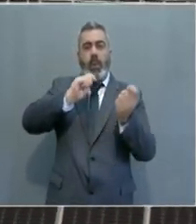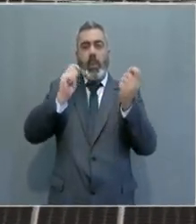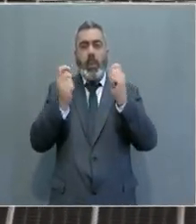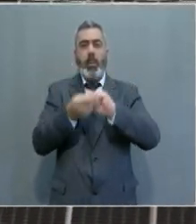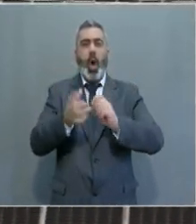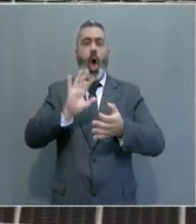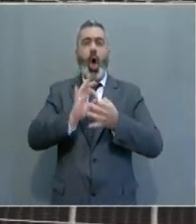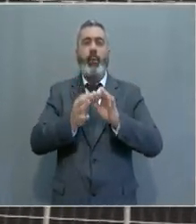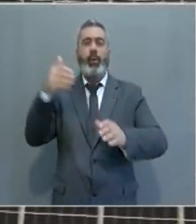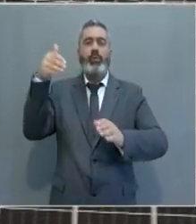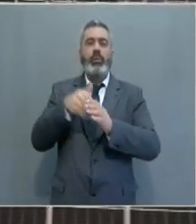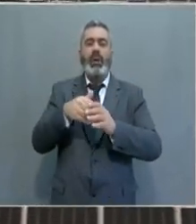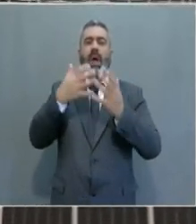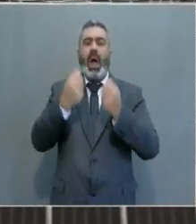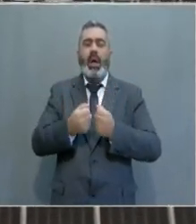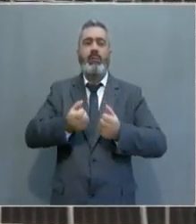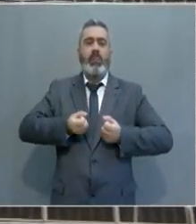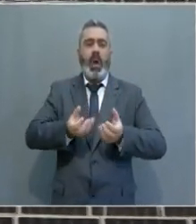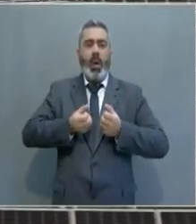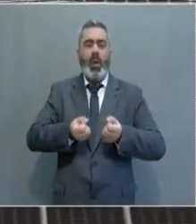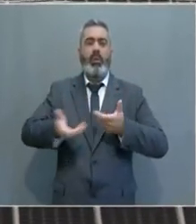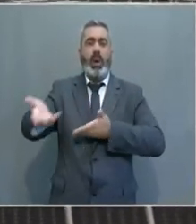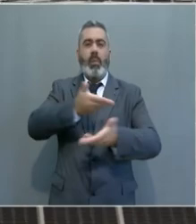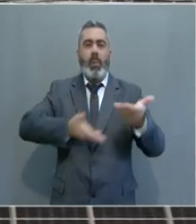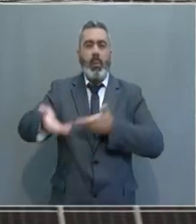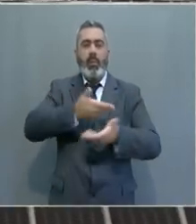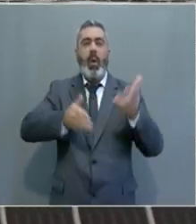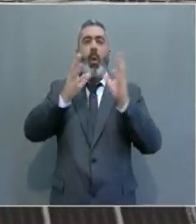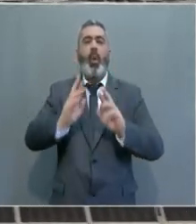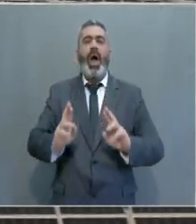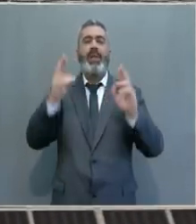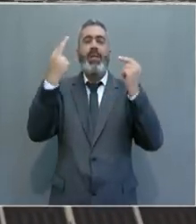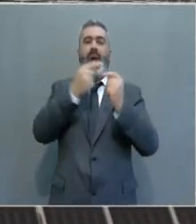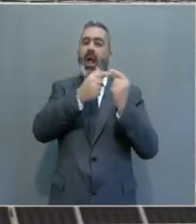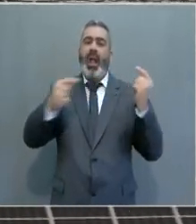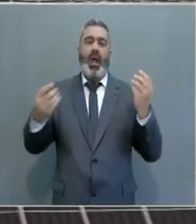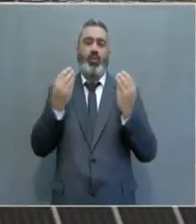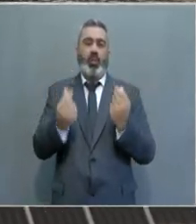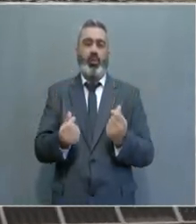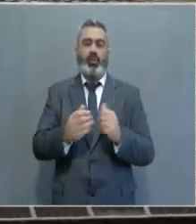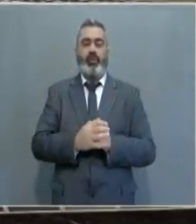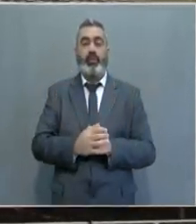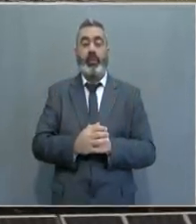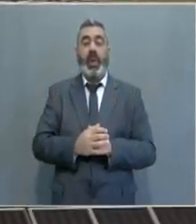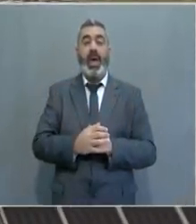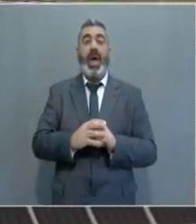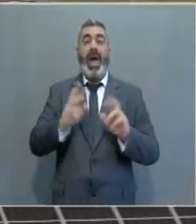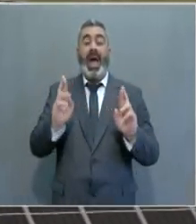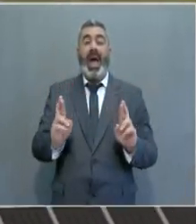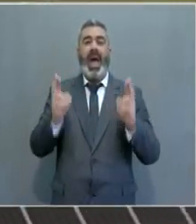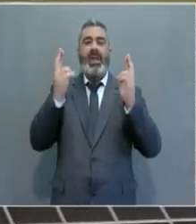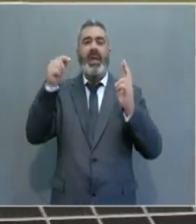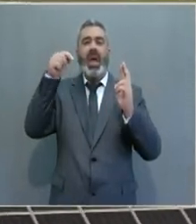όμιλο παραγωγής και εμπορίας όλων των σύγχρονων μορφών ενέργειας, βάζοντας την ενέργειά του για